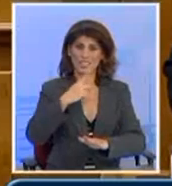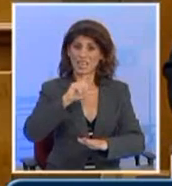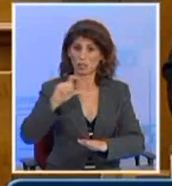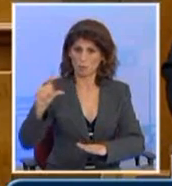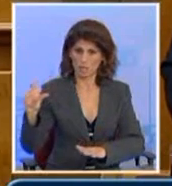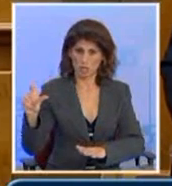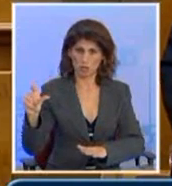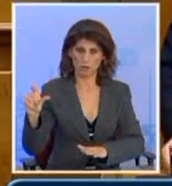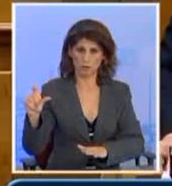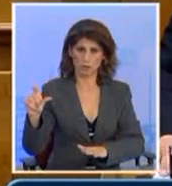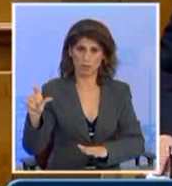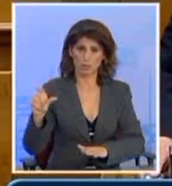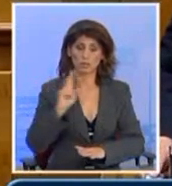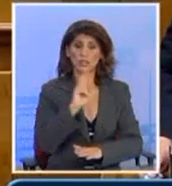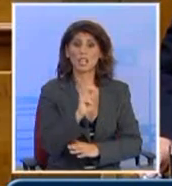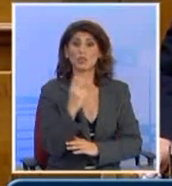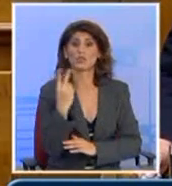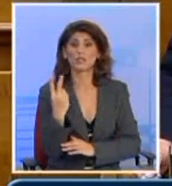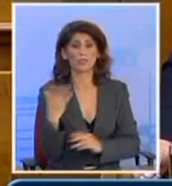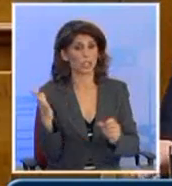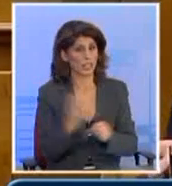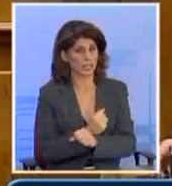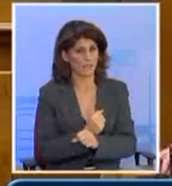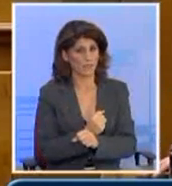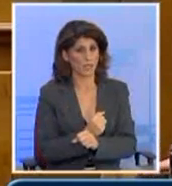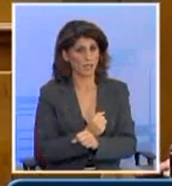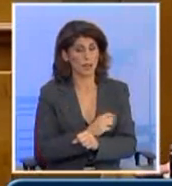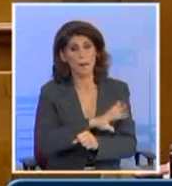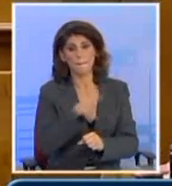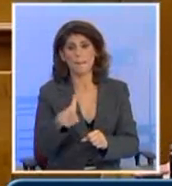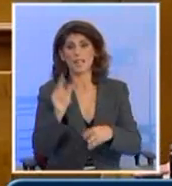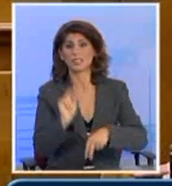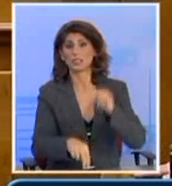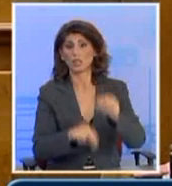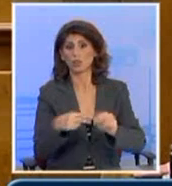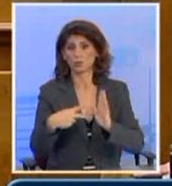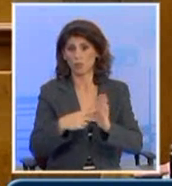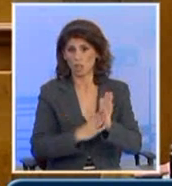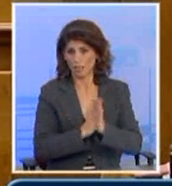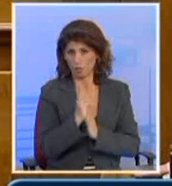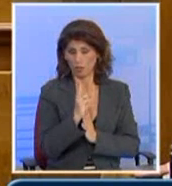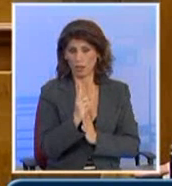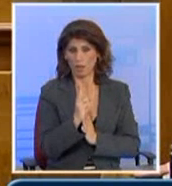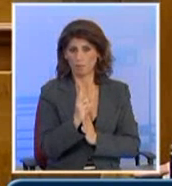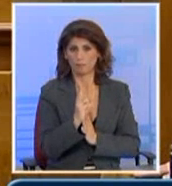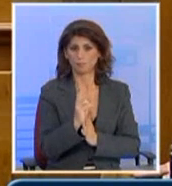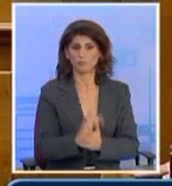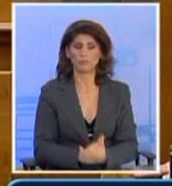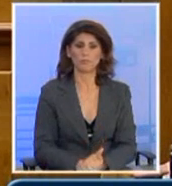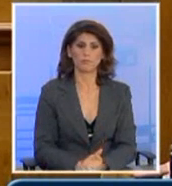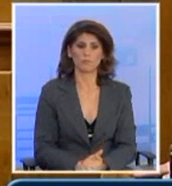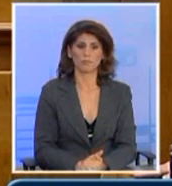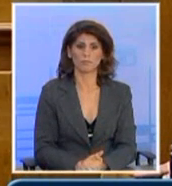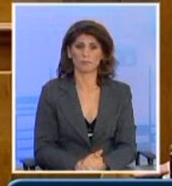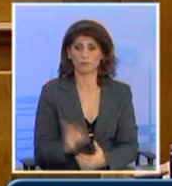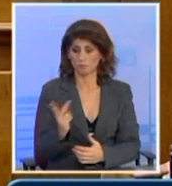δισεκατομμυρίων, τα 22 επιτεύχθηκαν μέχρι τις εκλογές του 2012 από τις